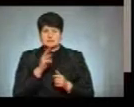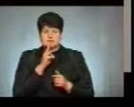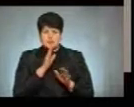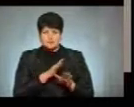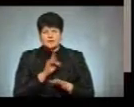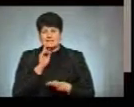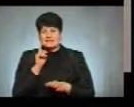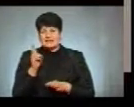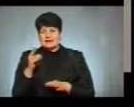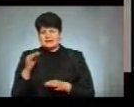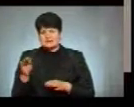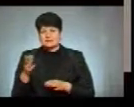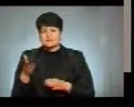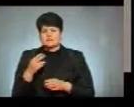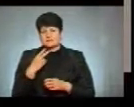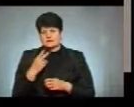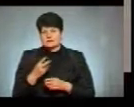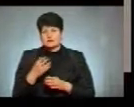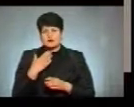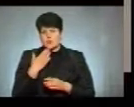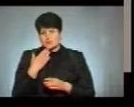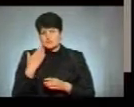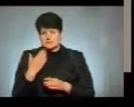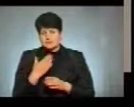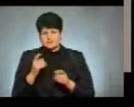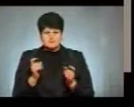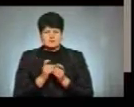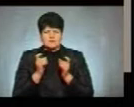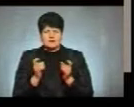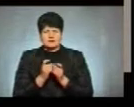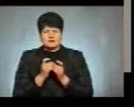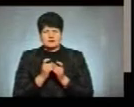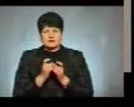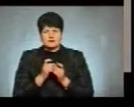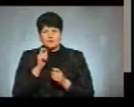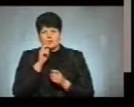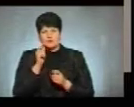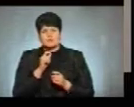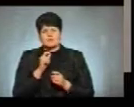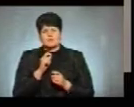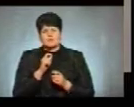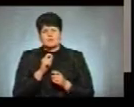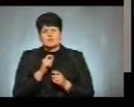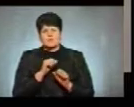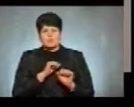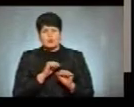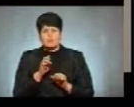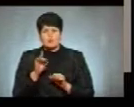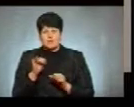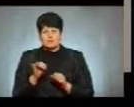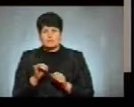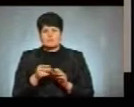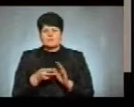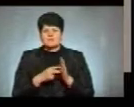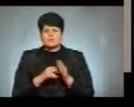чергу, зважаючи на останні скандали в «Укроборонпромі», планує зменшити